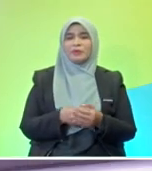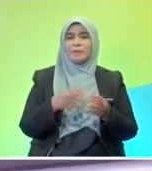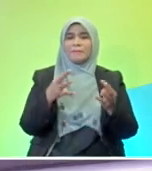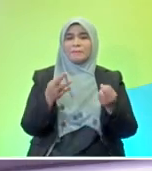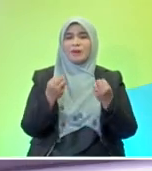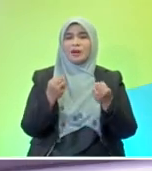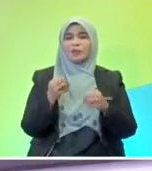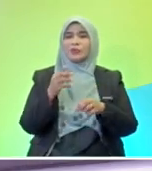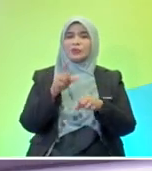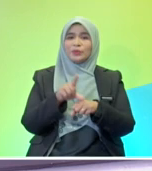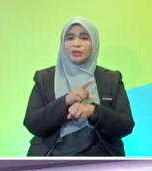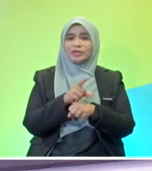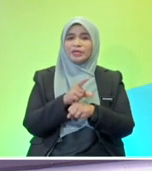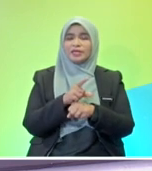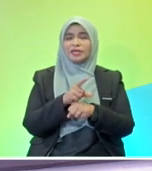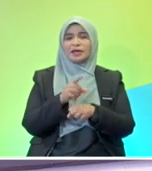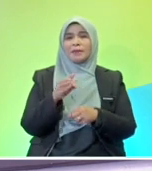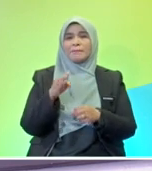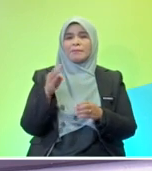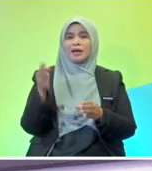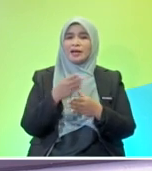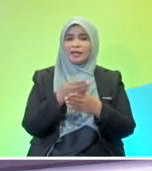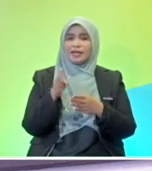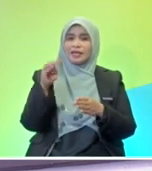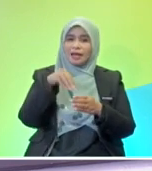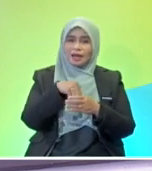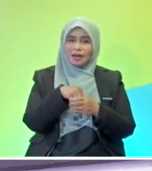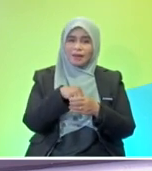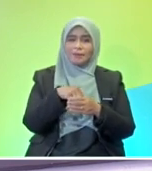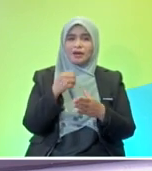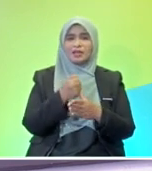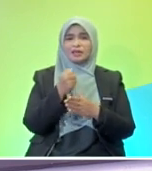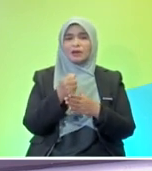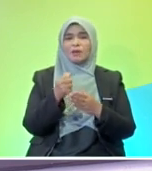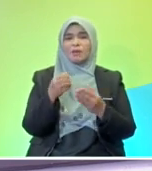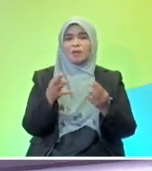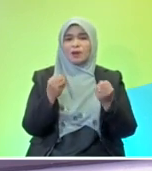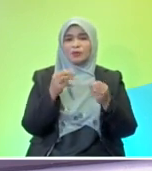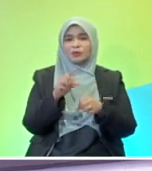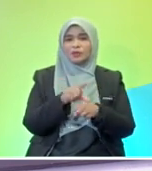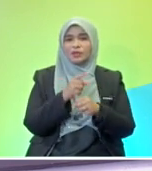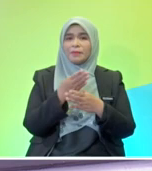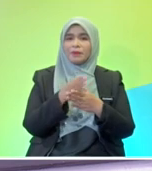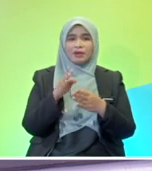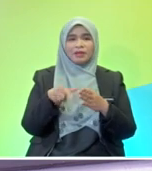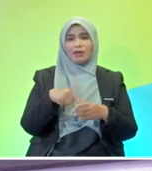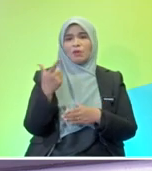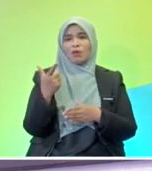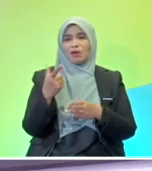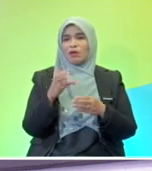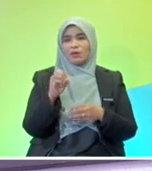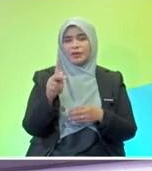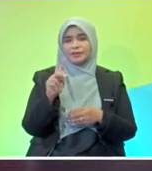ada nak guna nak bahagian melengkung ke dalam ataupun timbul ni. Tak kisah mana-mana boleh. Okey cikgu. Jom